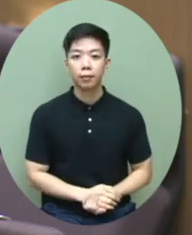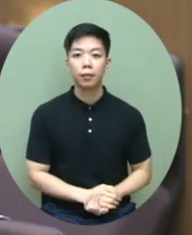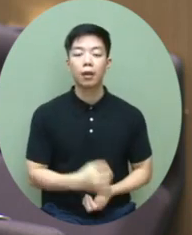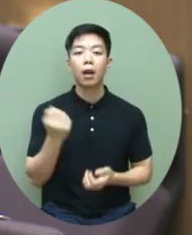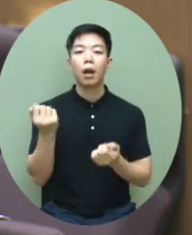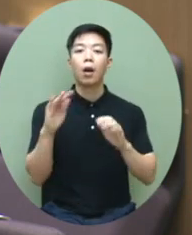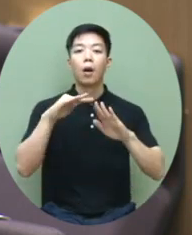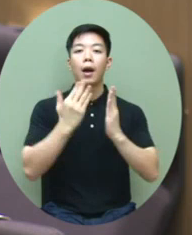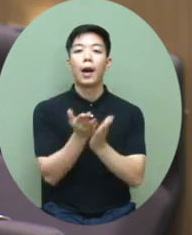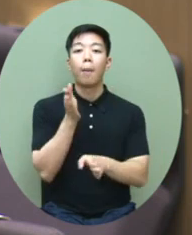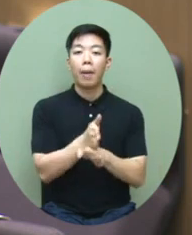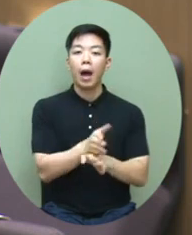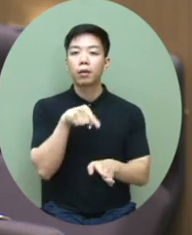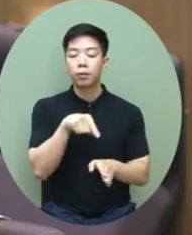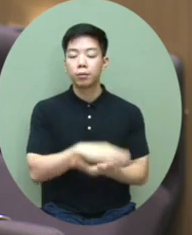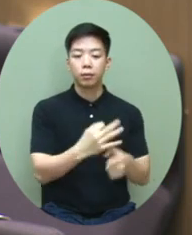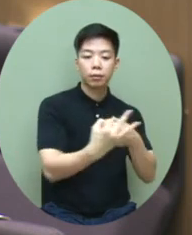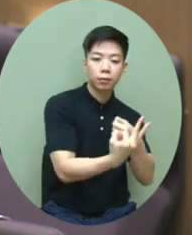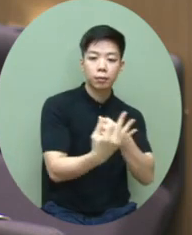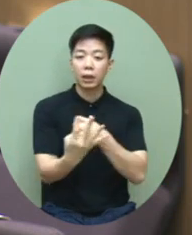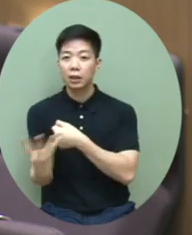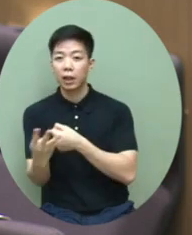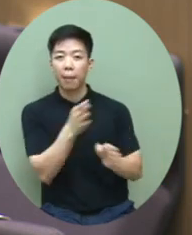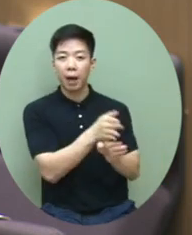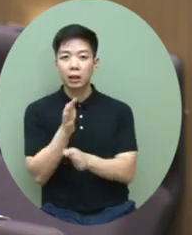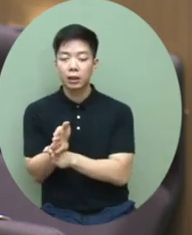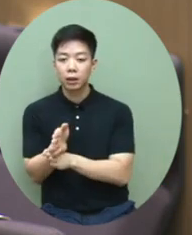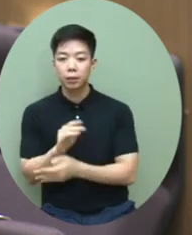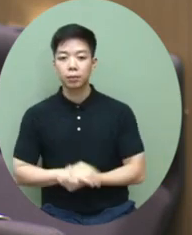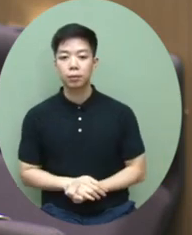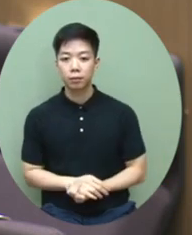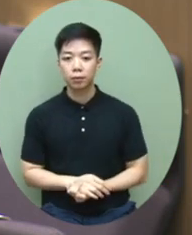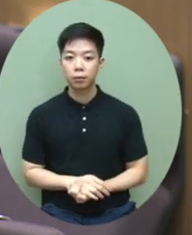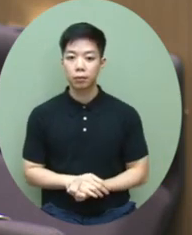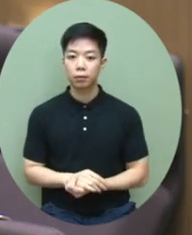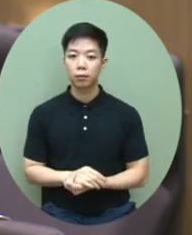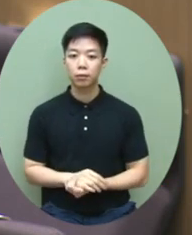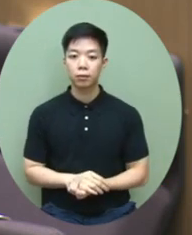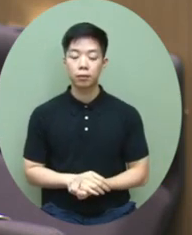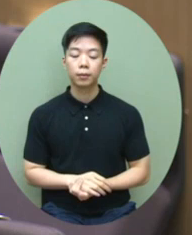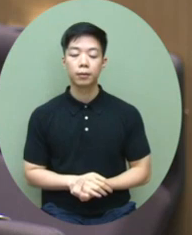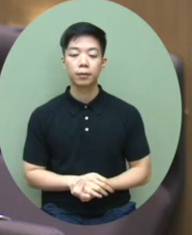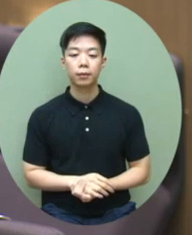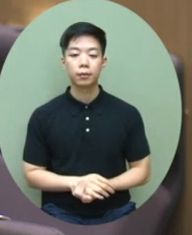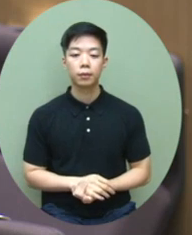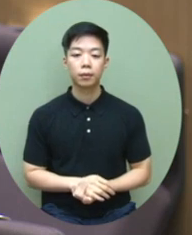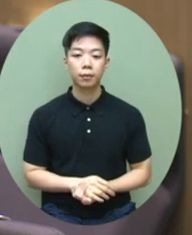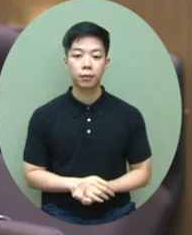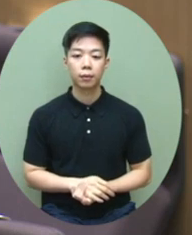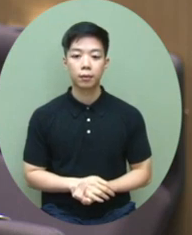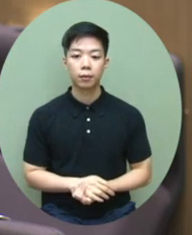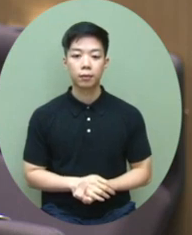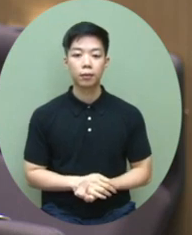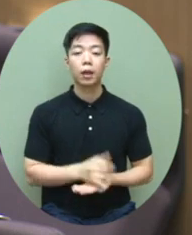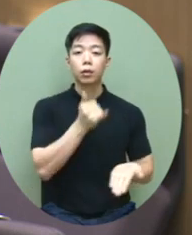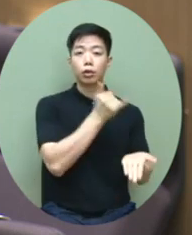再講多少少，就係三號車同四號車各自係有幾多個師生啊？嗰啲職員乘搭同埋